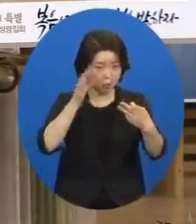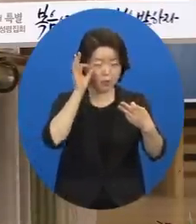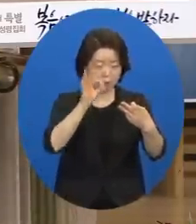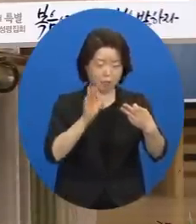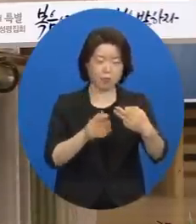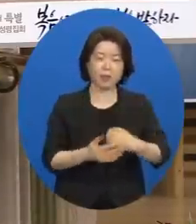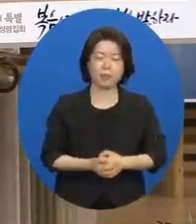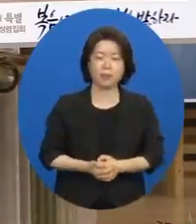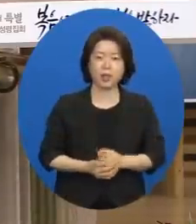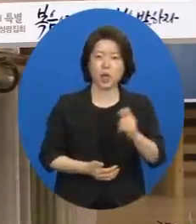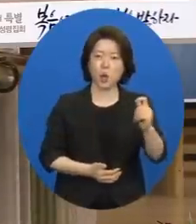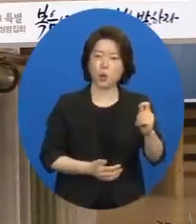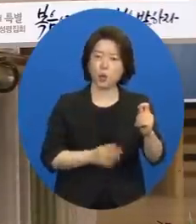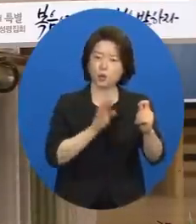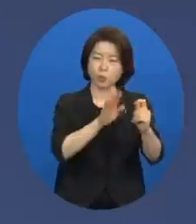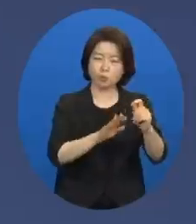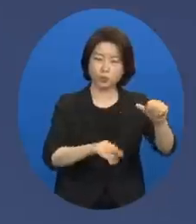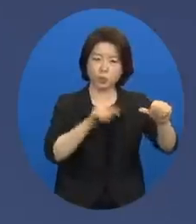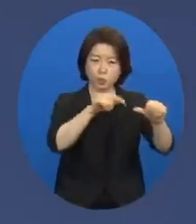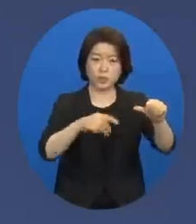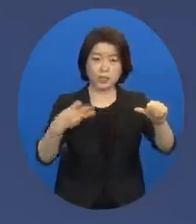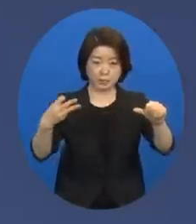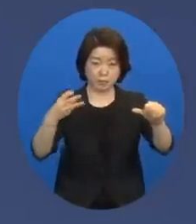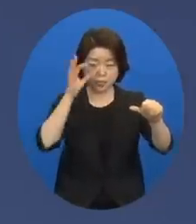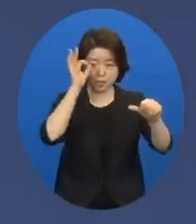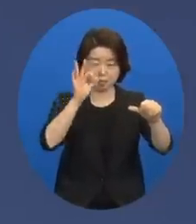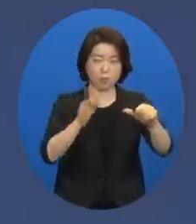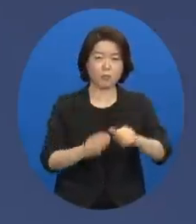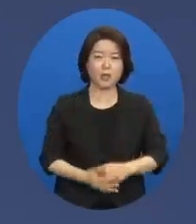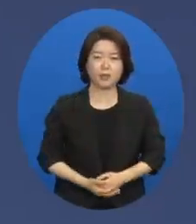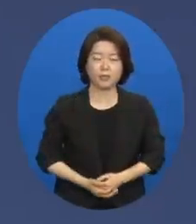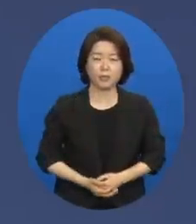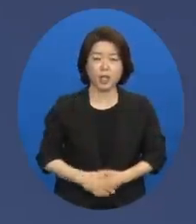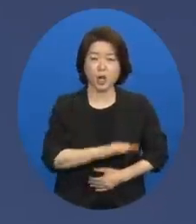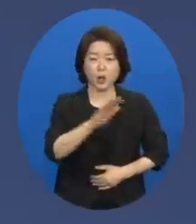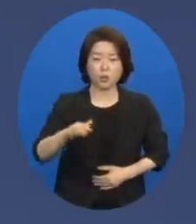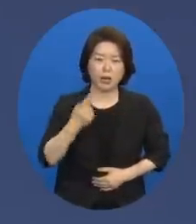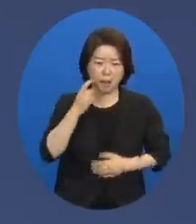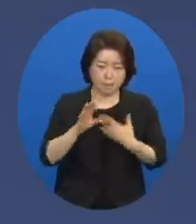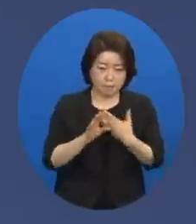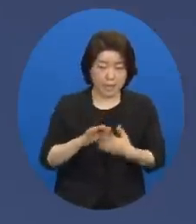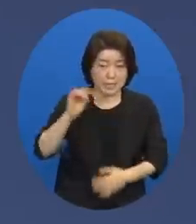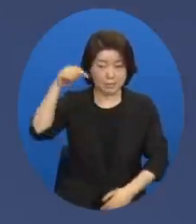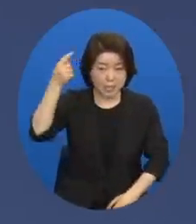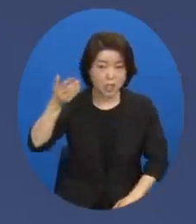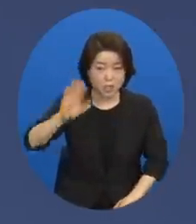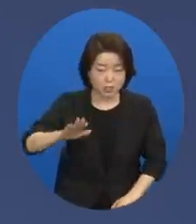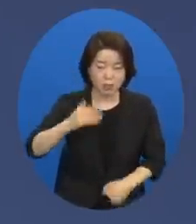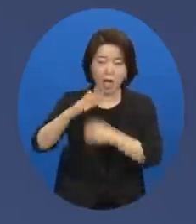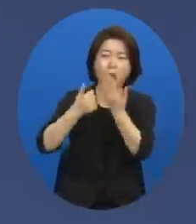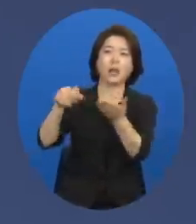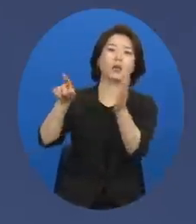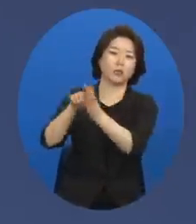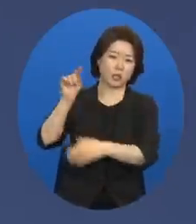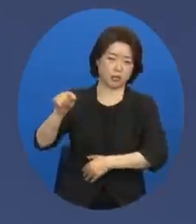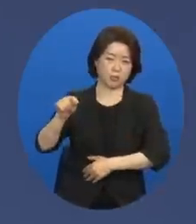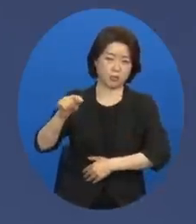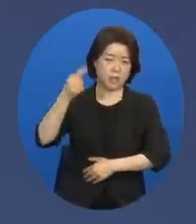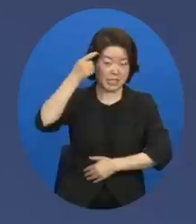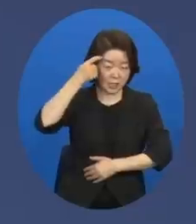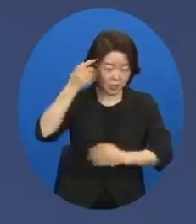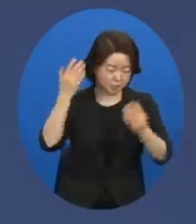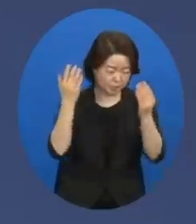거기에 고린도 후서 5장 13절에 이렇게 말합니다. 우리가 만일 미쳤어도 하나님을 위한 것이요 정신이